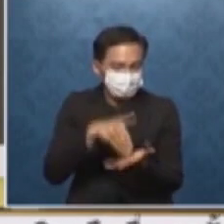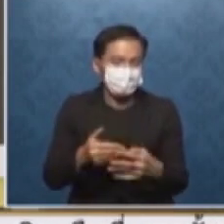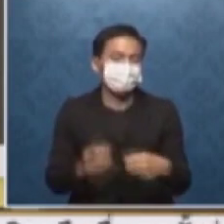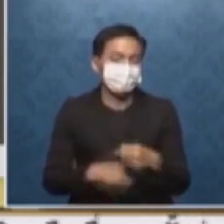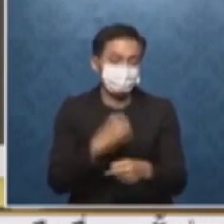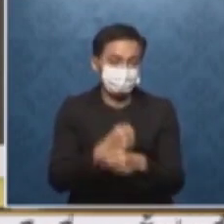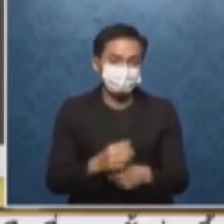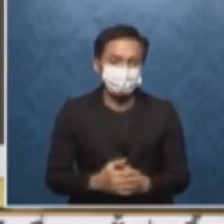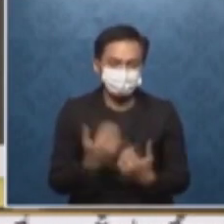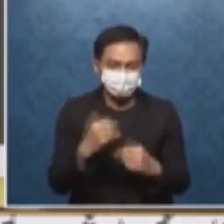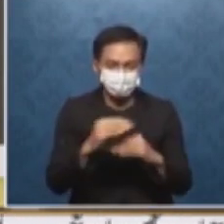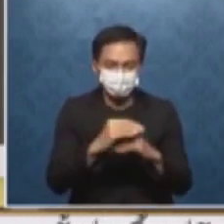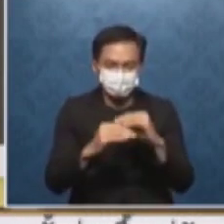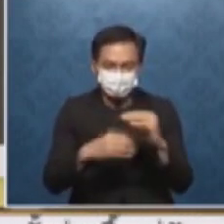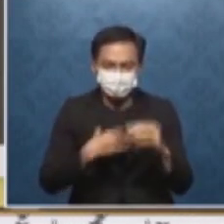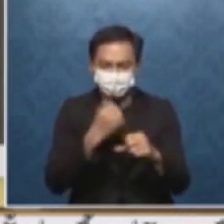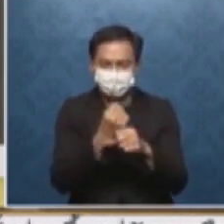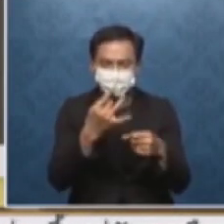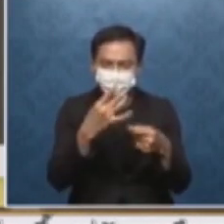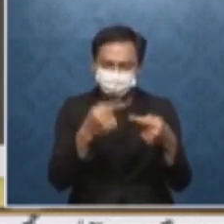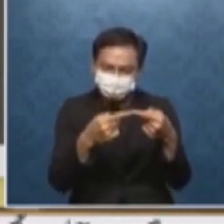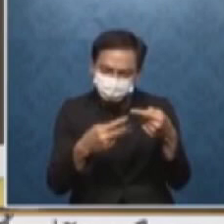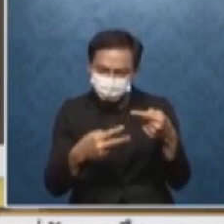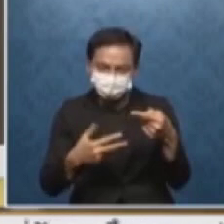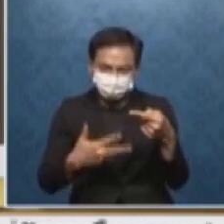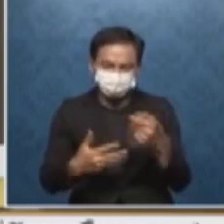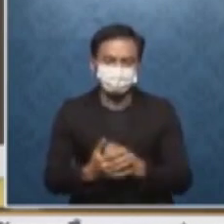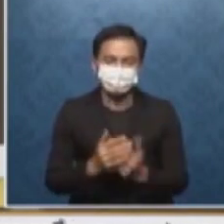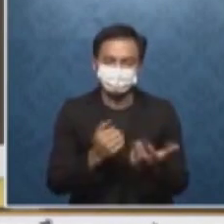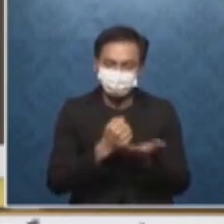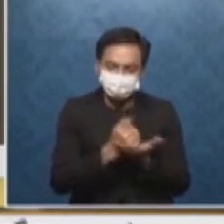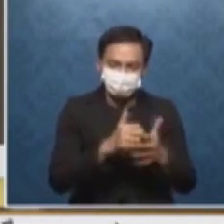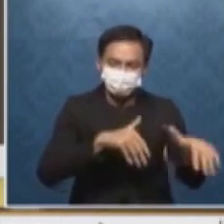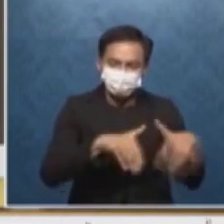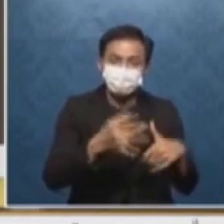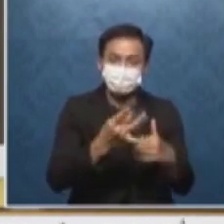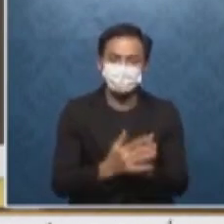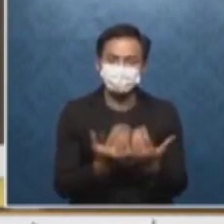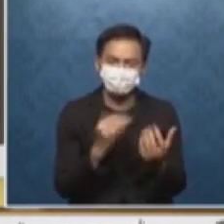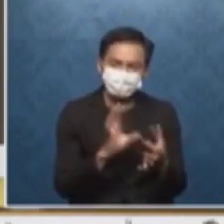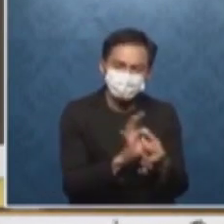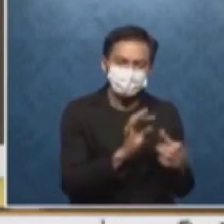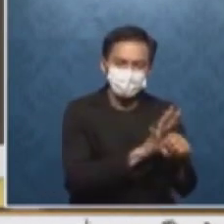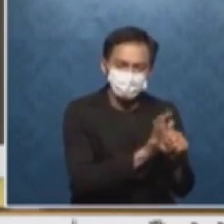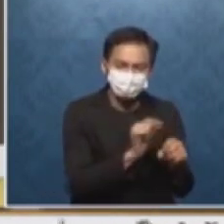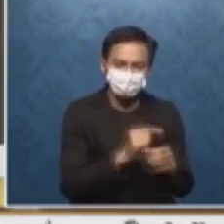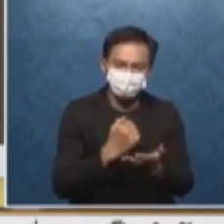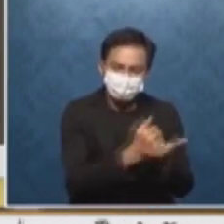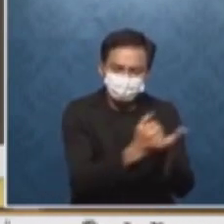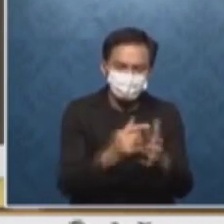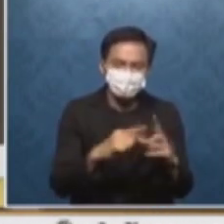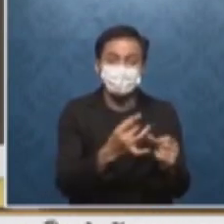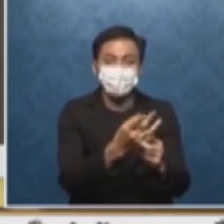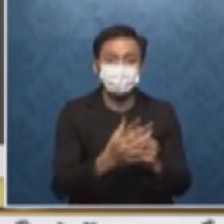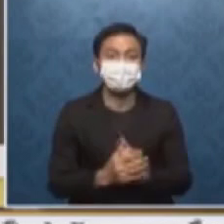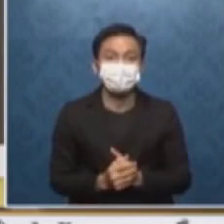ว่ามีโครงการอะไรบ้างหนึ่งสองสามสี่ห้าพี่น้องประชาชนจะได้อะไรเรื่องสถานการณ์วิกฤตพี่น้องประชาชนจะ